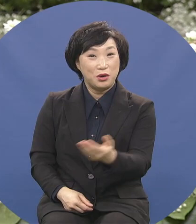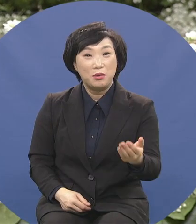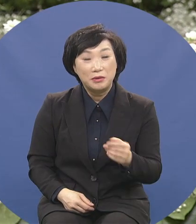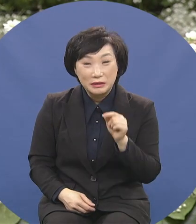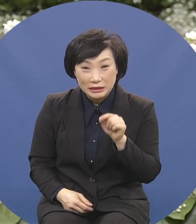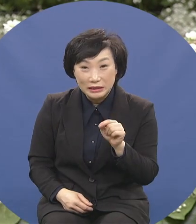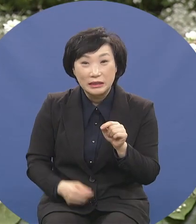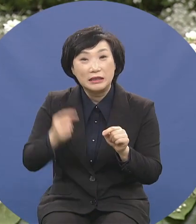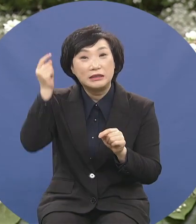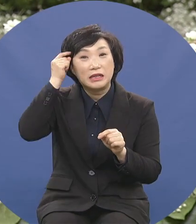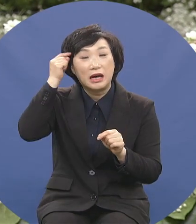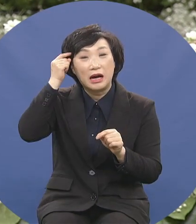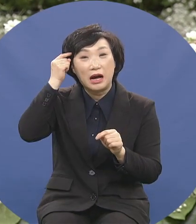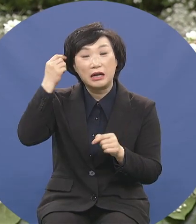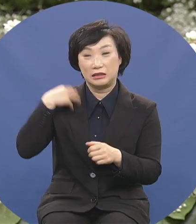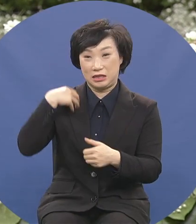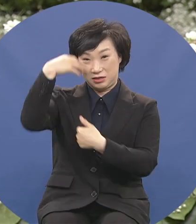하는